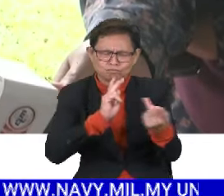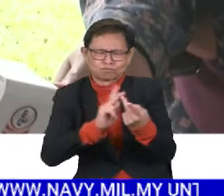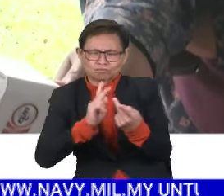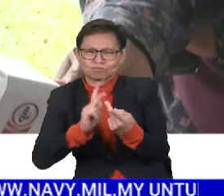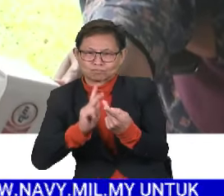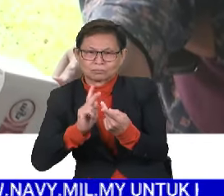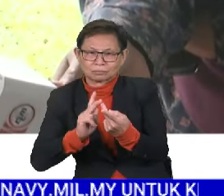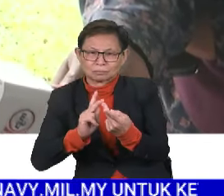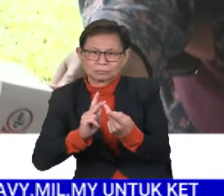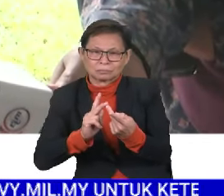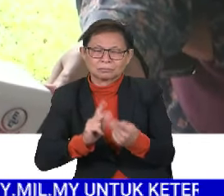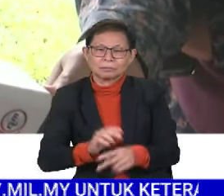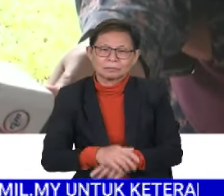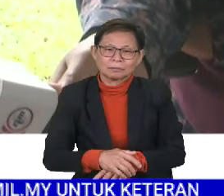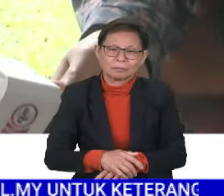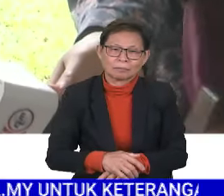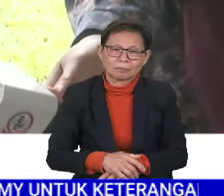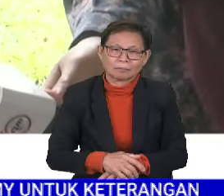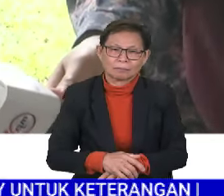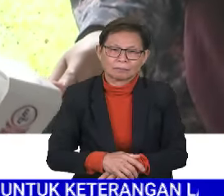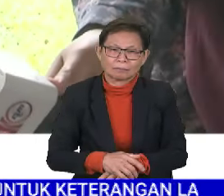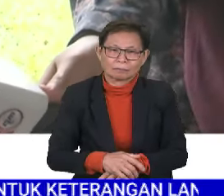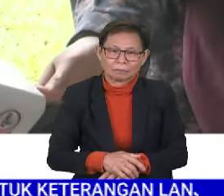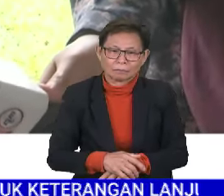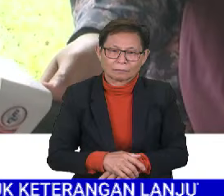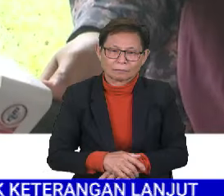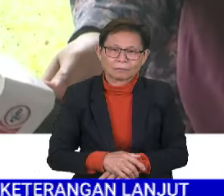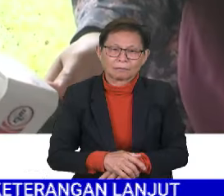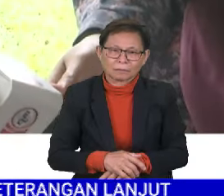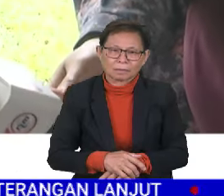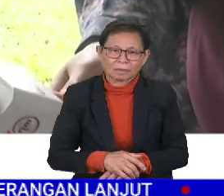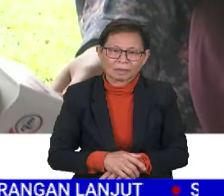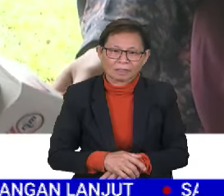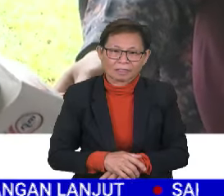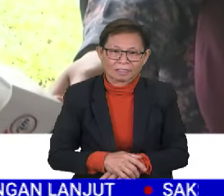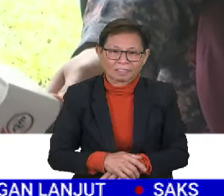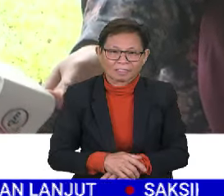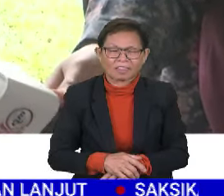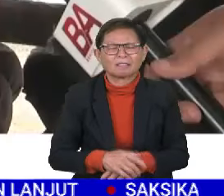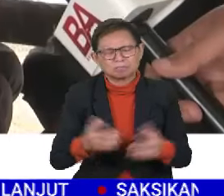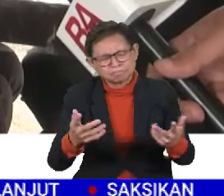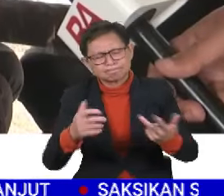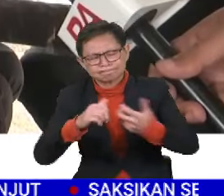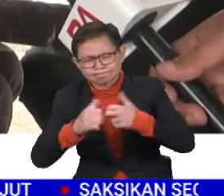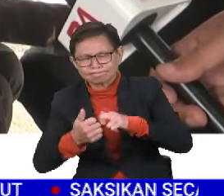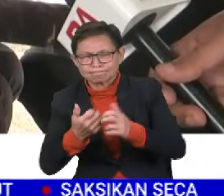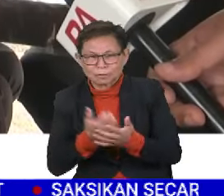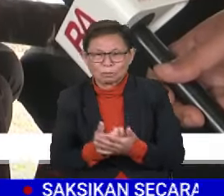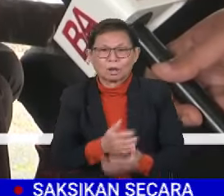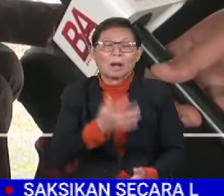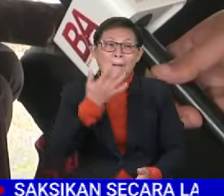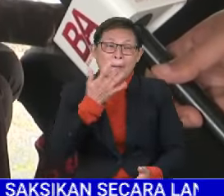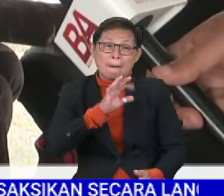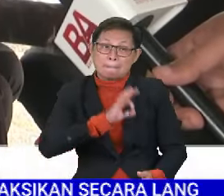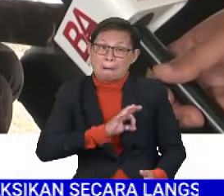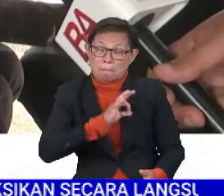pada ketika ini di mana kita dibandingkan dengan masalah ekonomi lah. Berbaloi sangat dengan